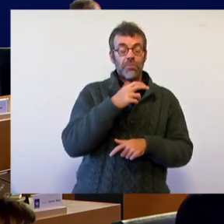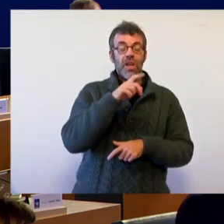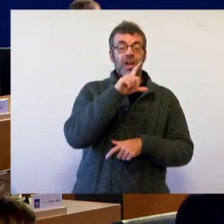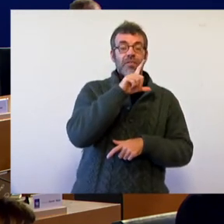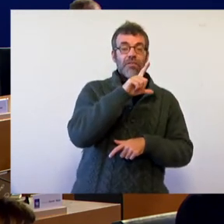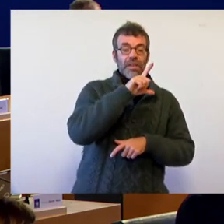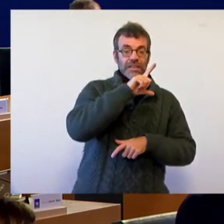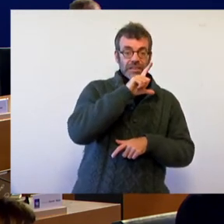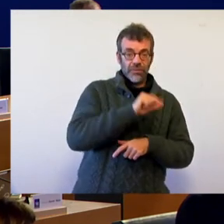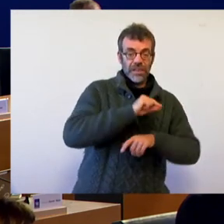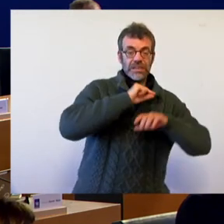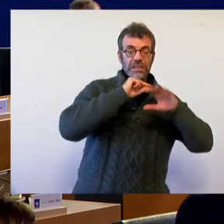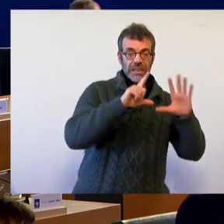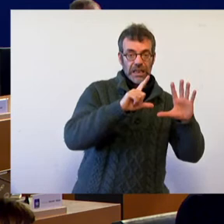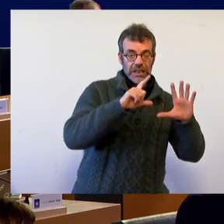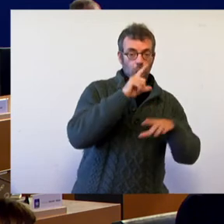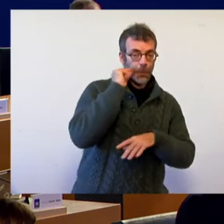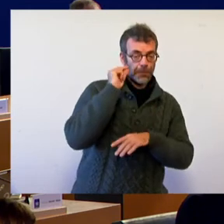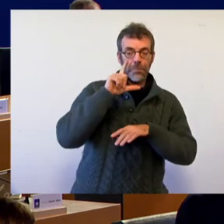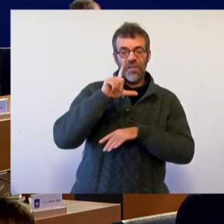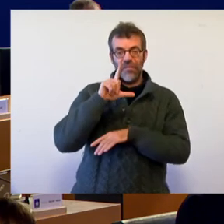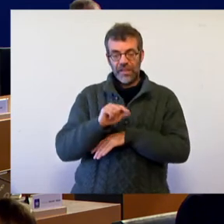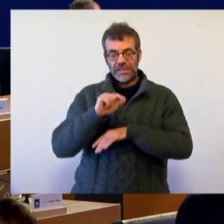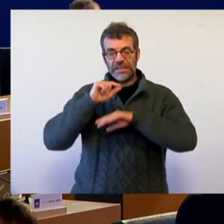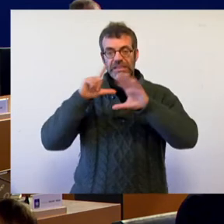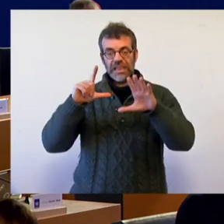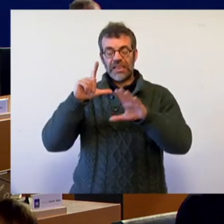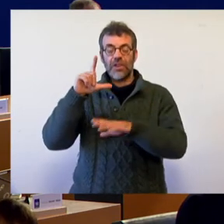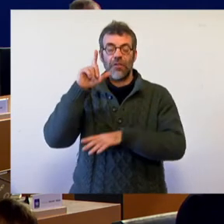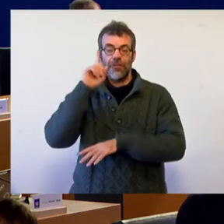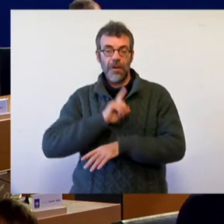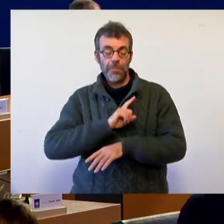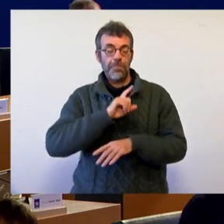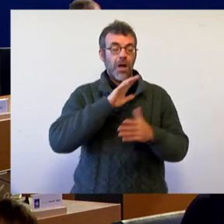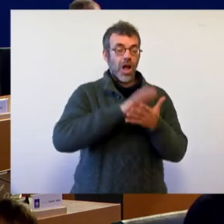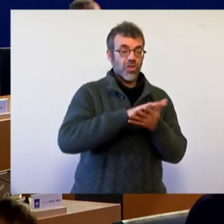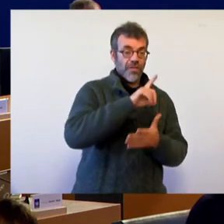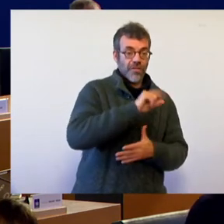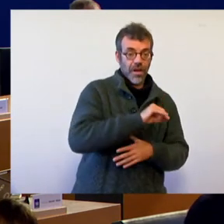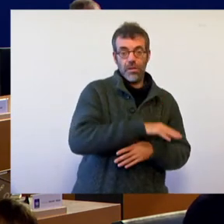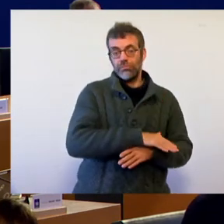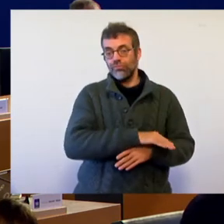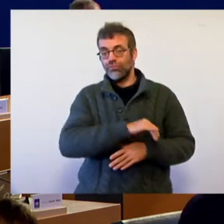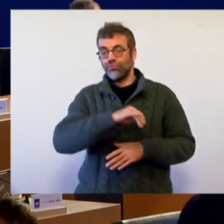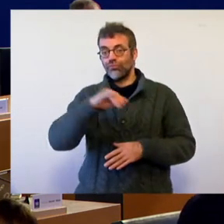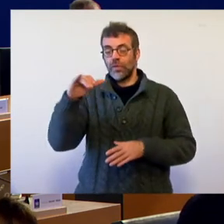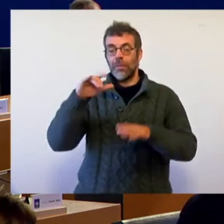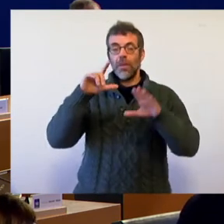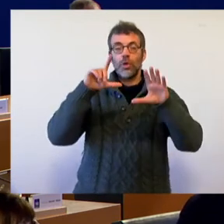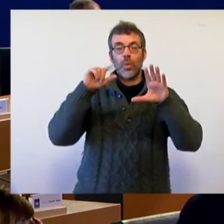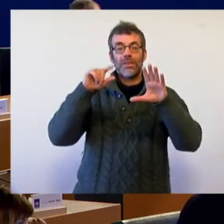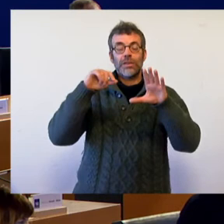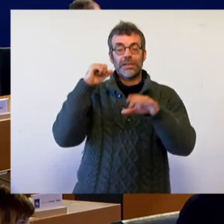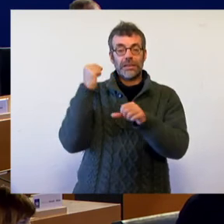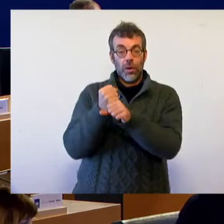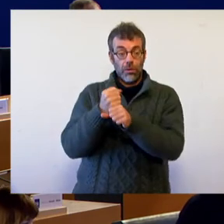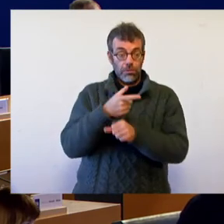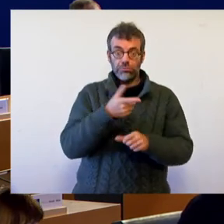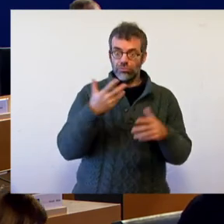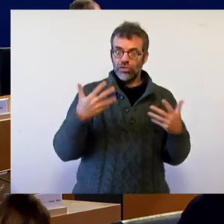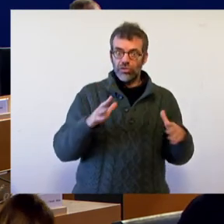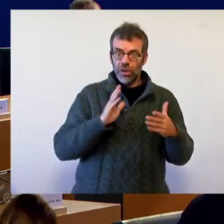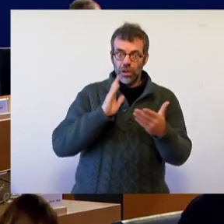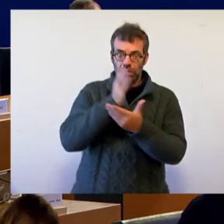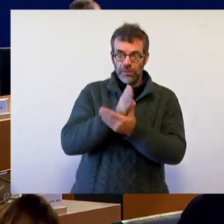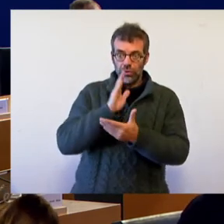femmes, de 20 à 70 ans, et ils sont opérationnels.